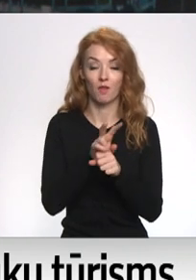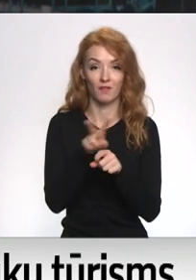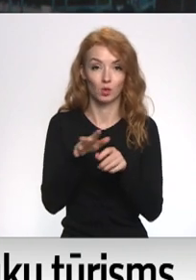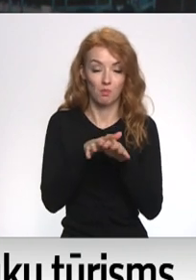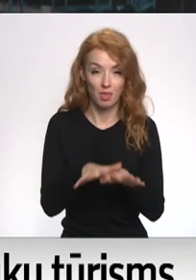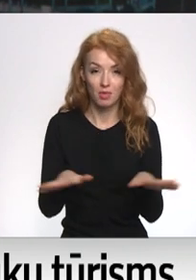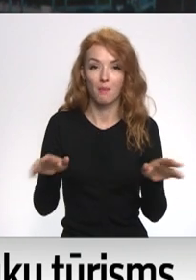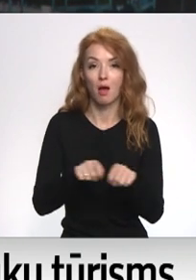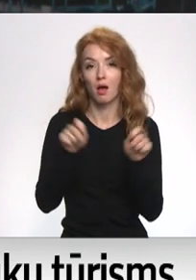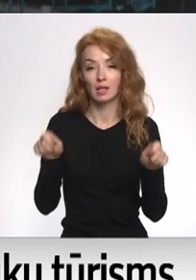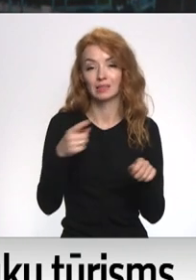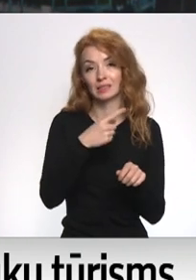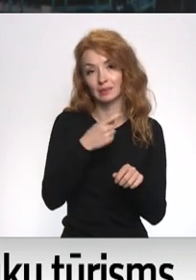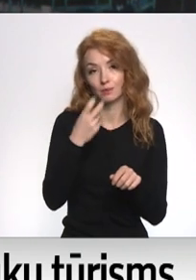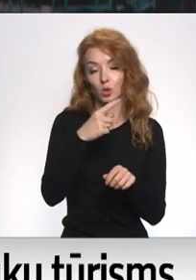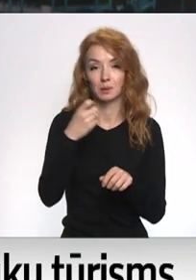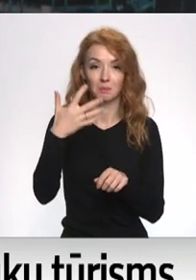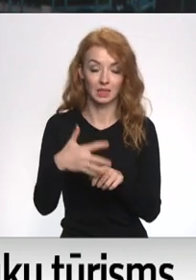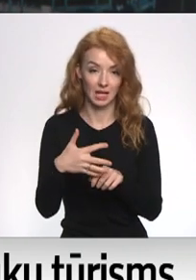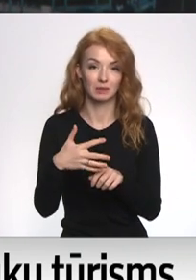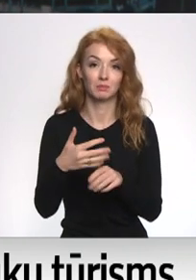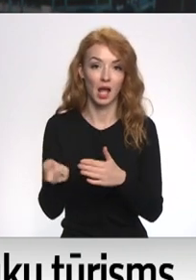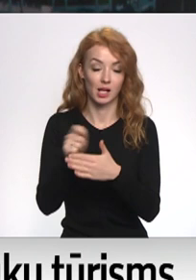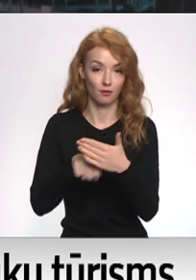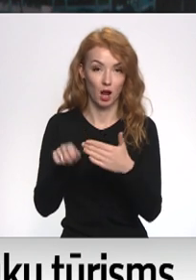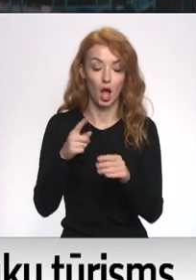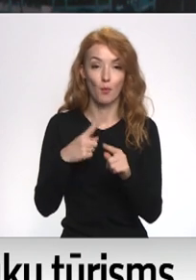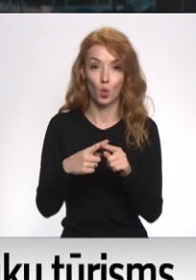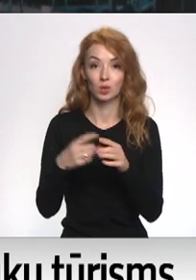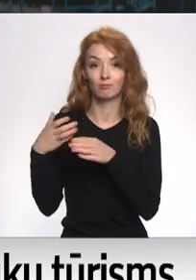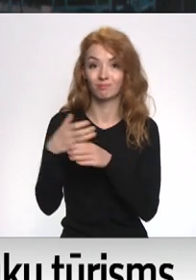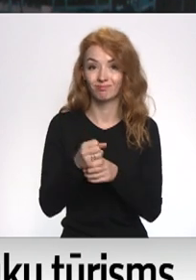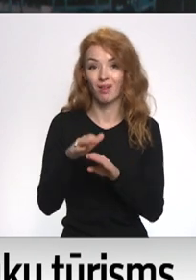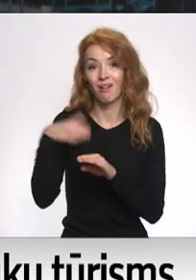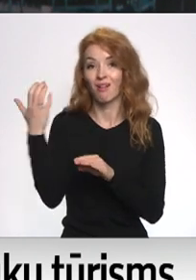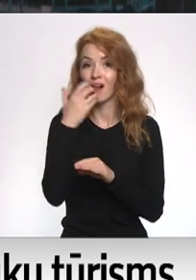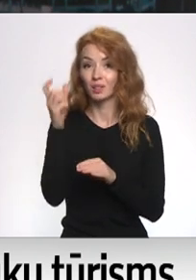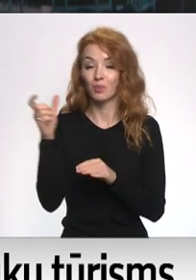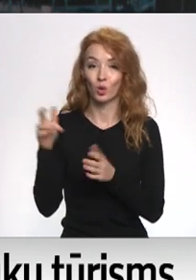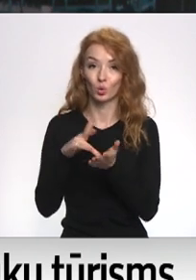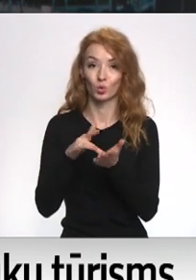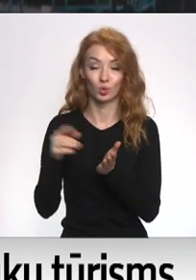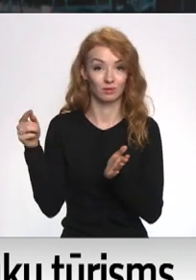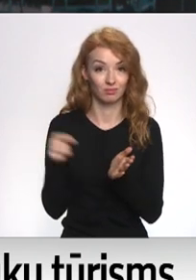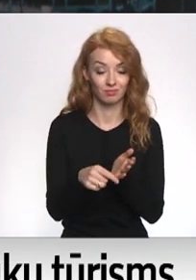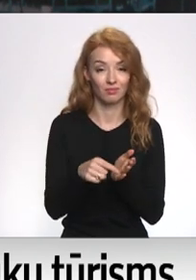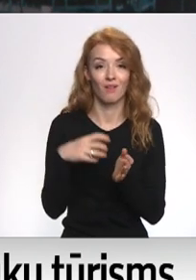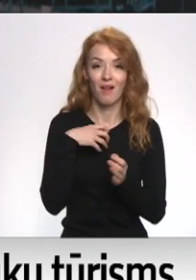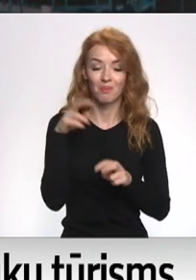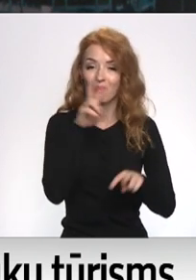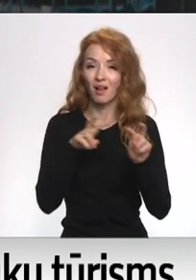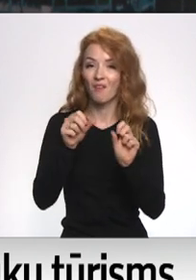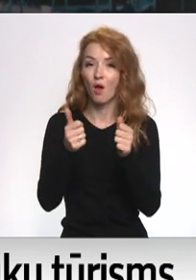no 150 aizvērtajām viesnīcām un viesu mājām. Samazinoties ārvalstu turistu skaitam Latvijā, nozars uzņēmējiem jālūko veidi,